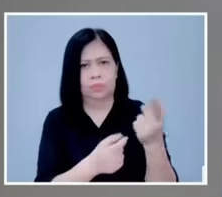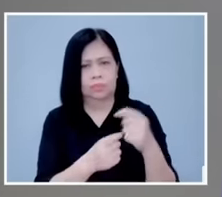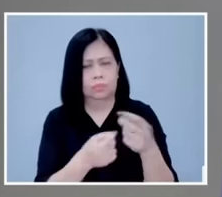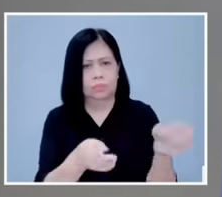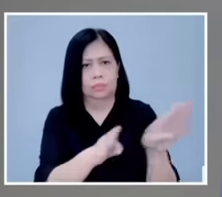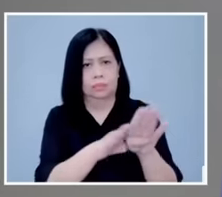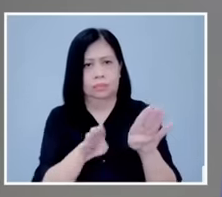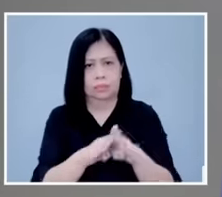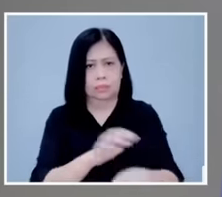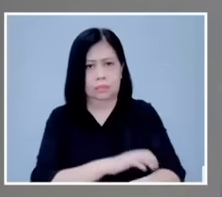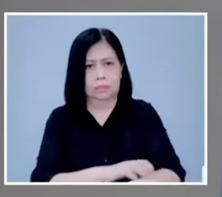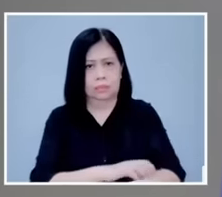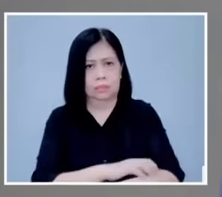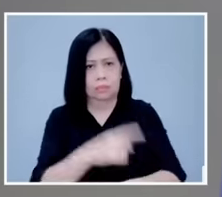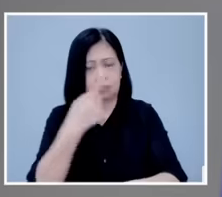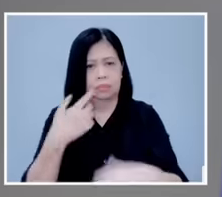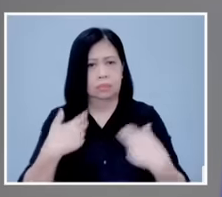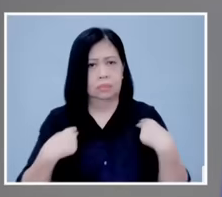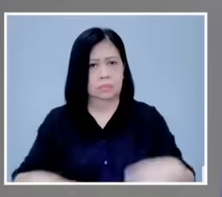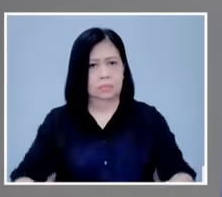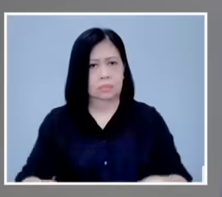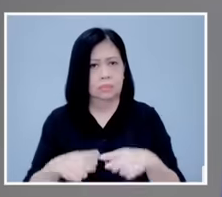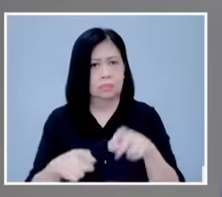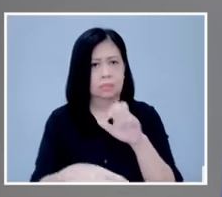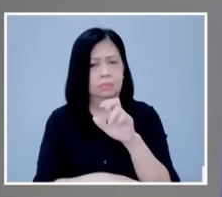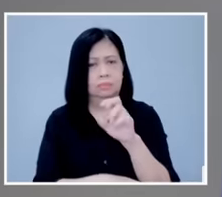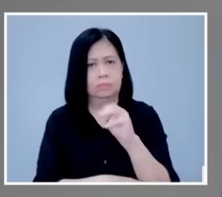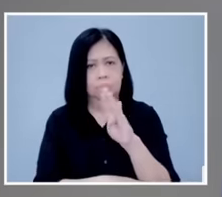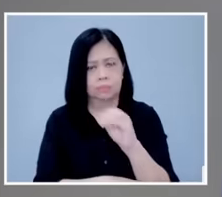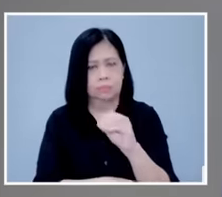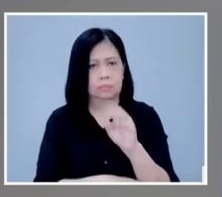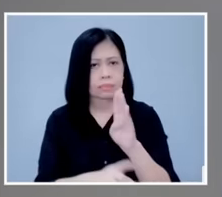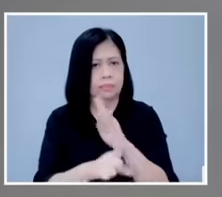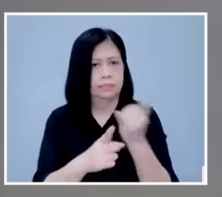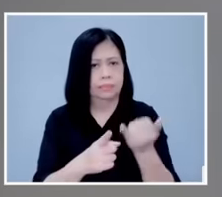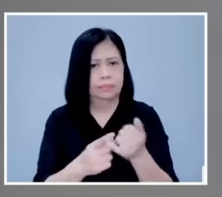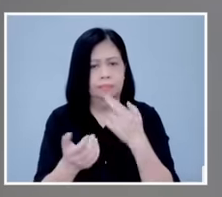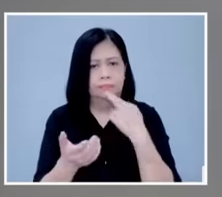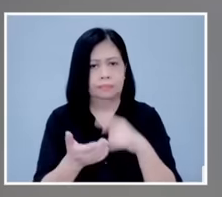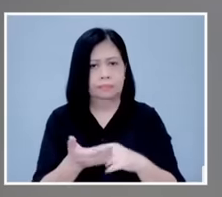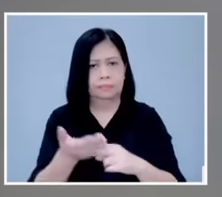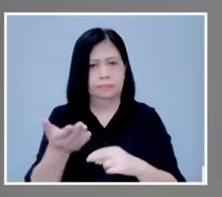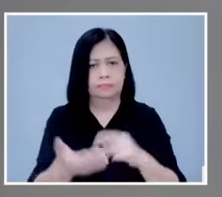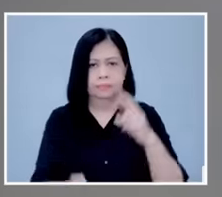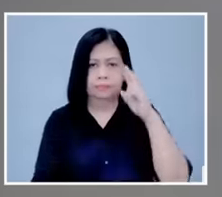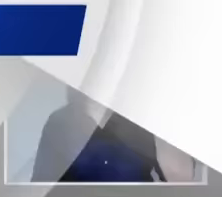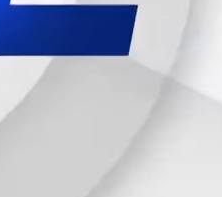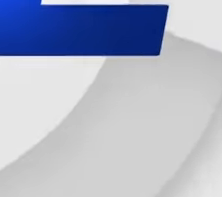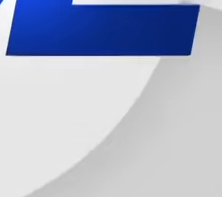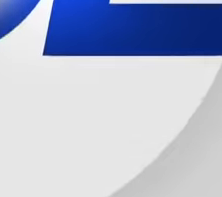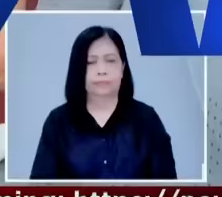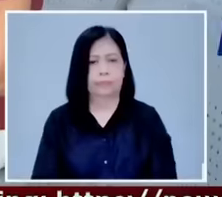ng Makati sa mga health center sa Embo Barangay. Nagpapatrol, Rafael Bosano.